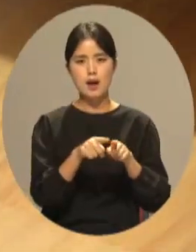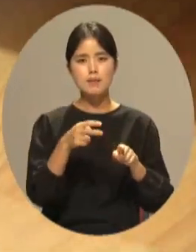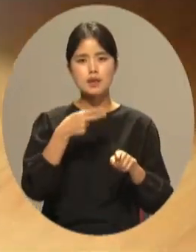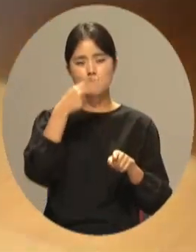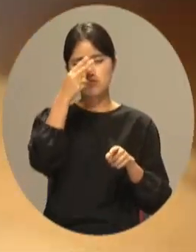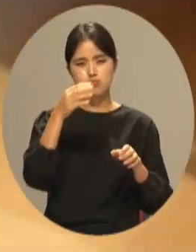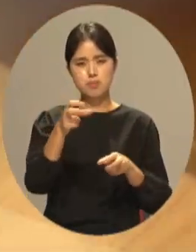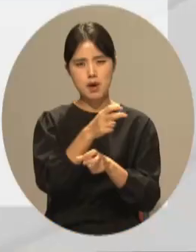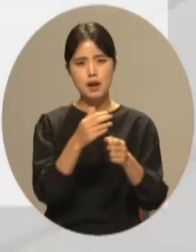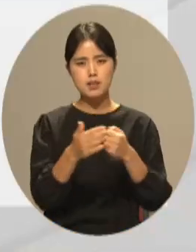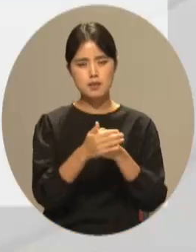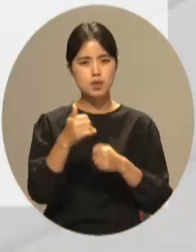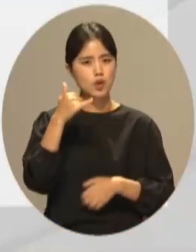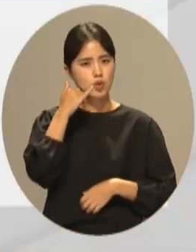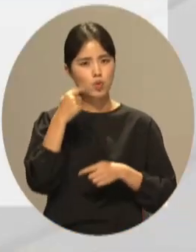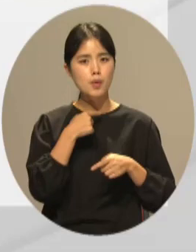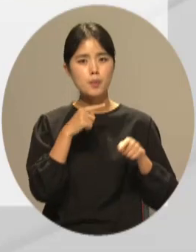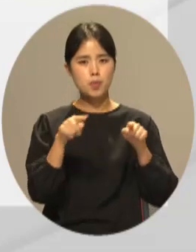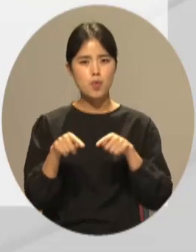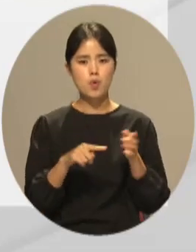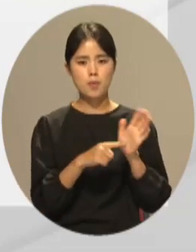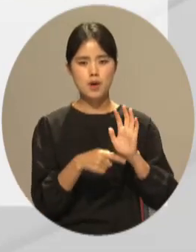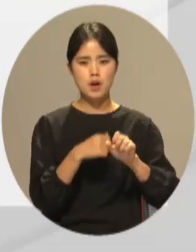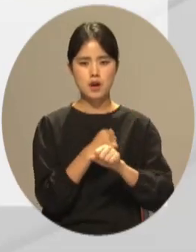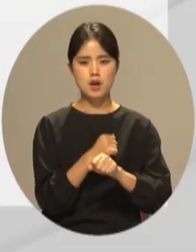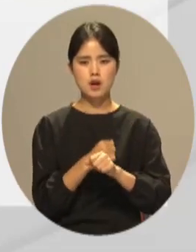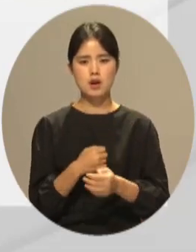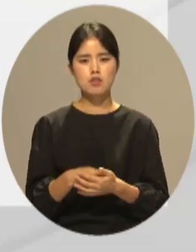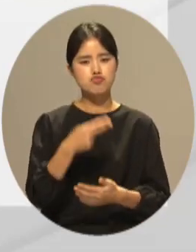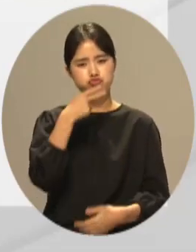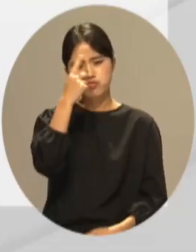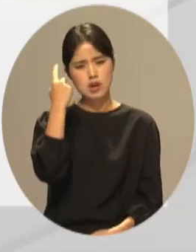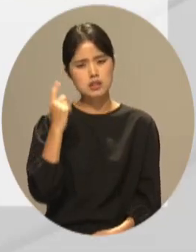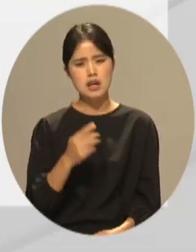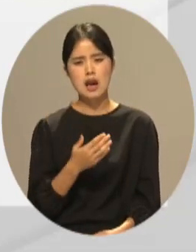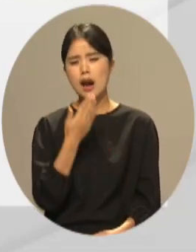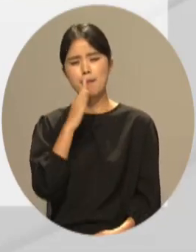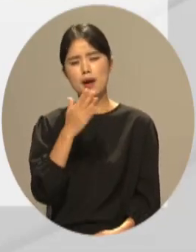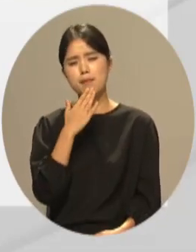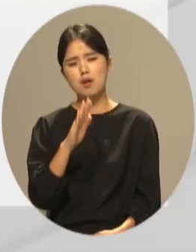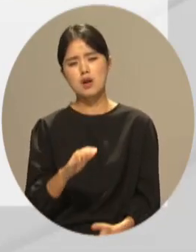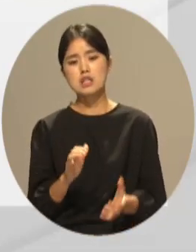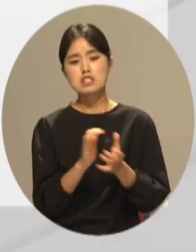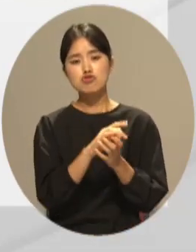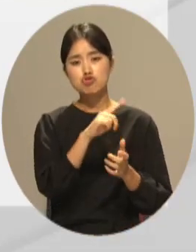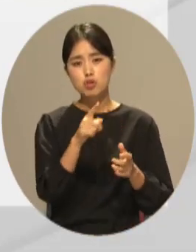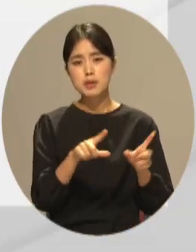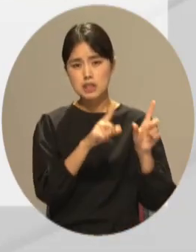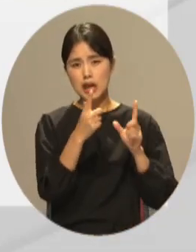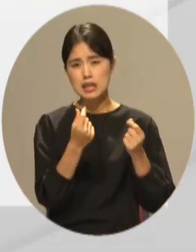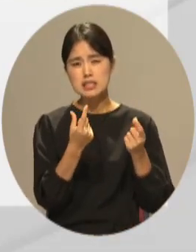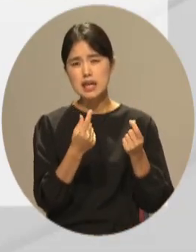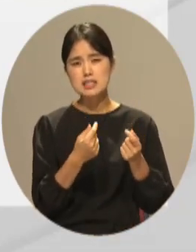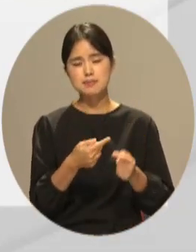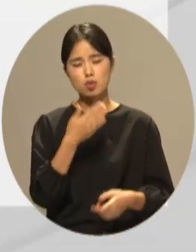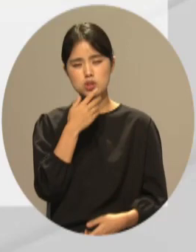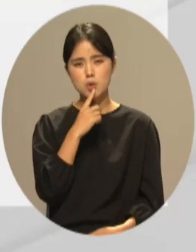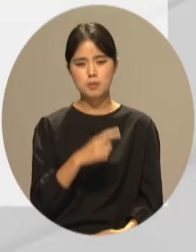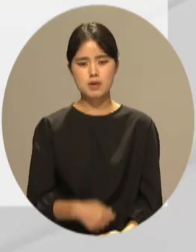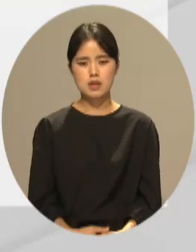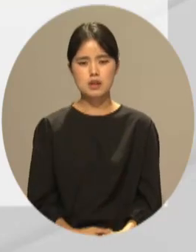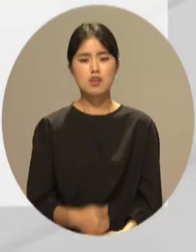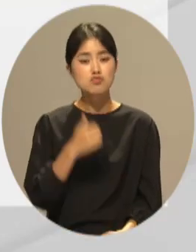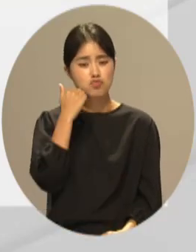내역을 공개했습니다. 한잔하게 맞춰주나 한잔해보게. 안무. 우리 친구 그 옆에 사는 게 같이 가자 한잔해야 해야겠다.